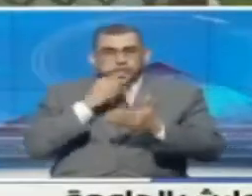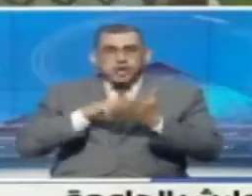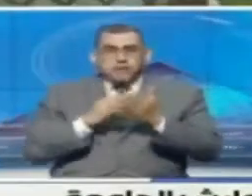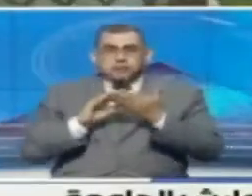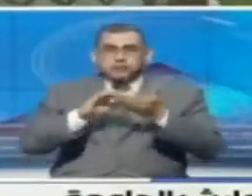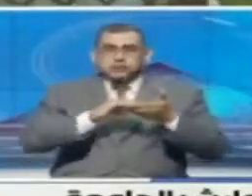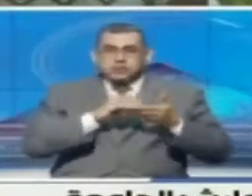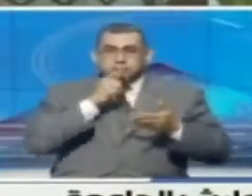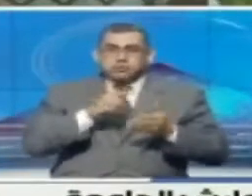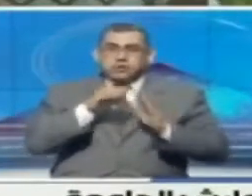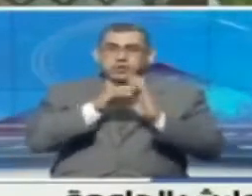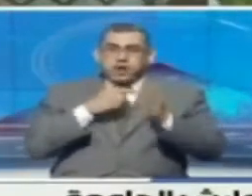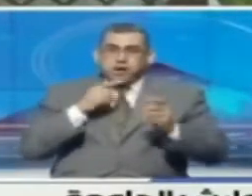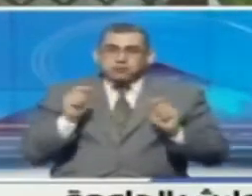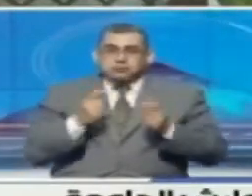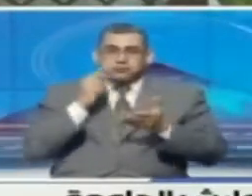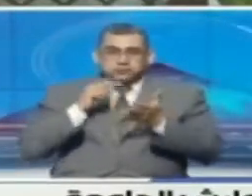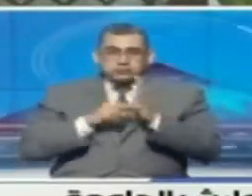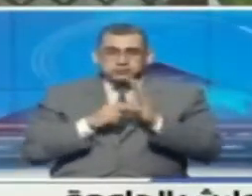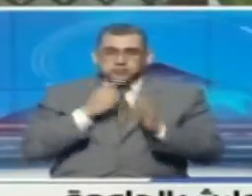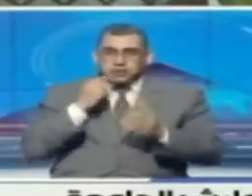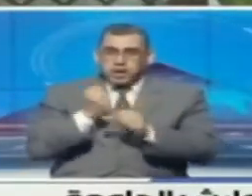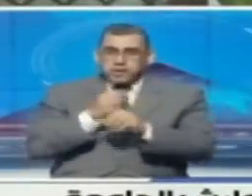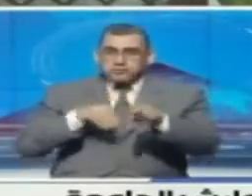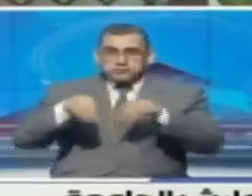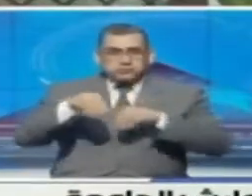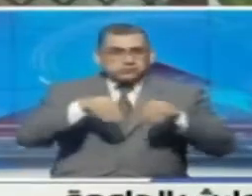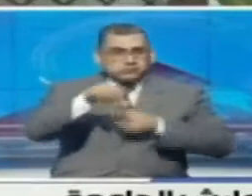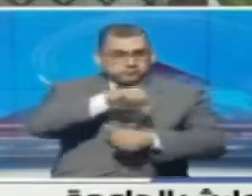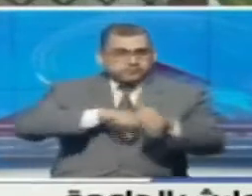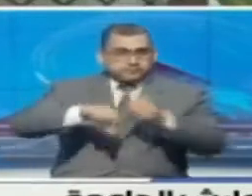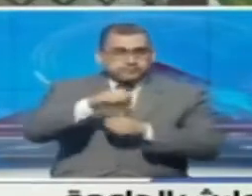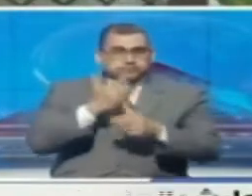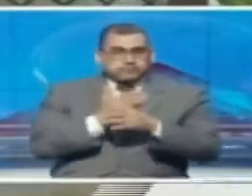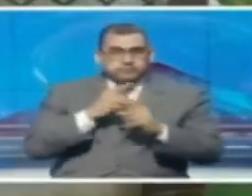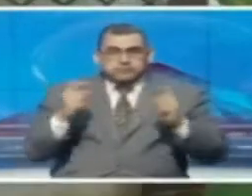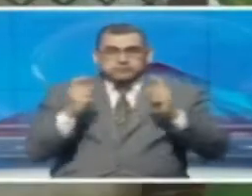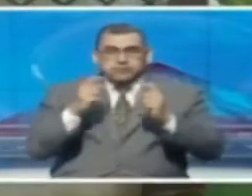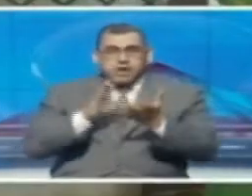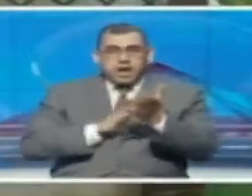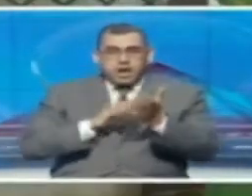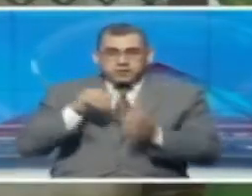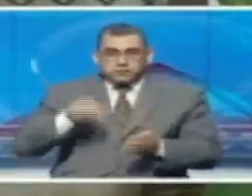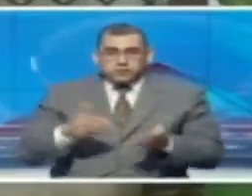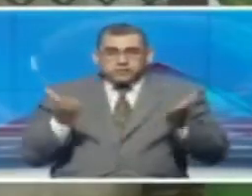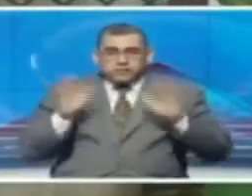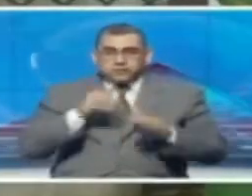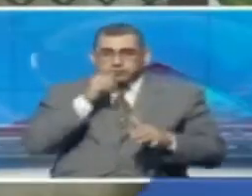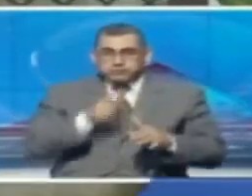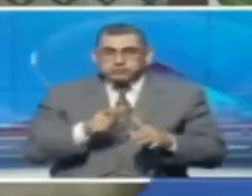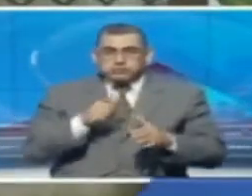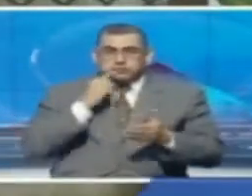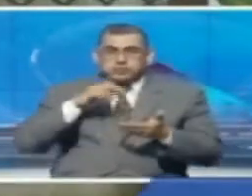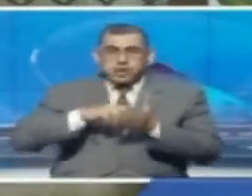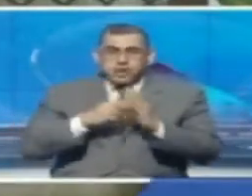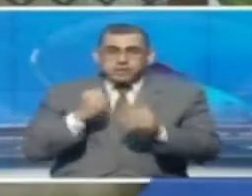كنا حريصين ان احنا نعزز دور آلية التنسيق دي في مواجهة مخاطر الكوارث، لانه اصبح النهج المطلوب الان للتعامل مع